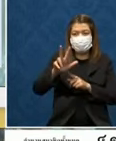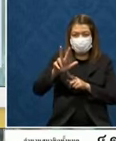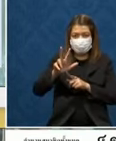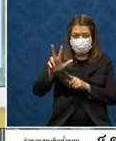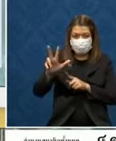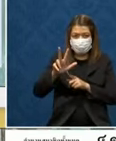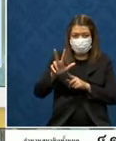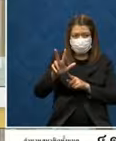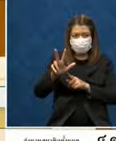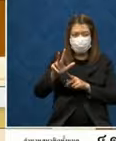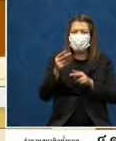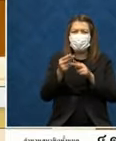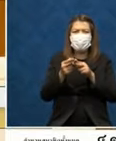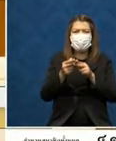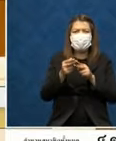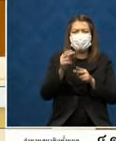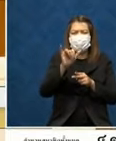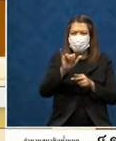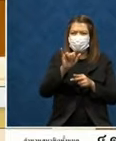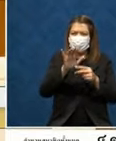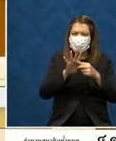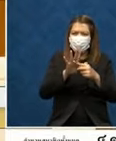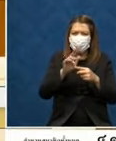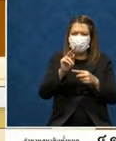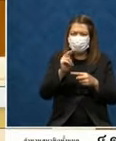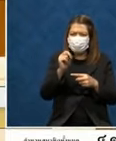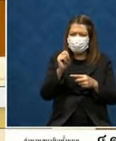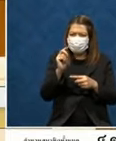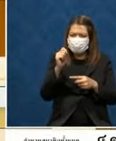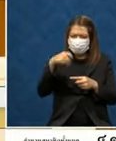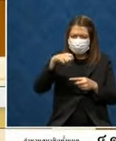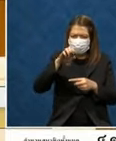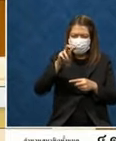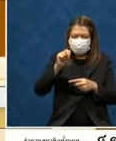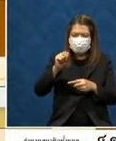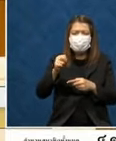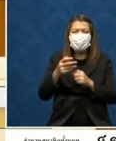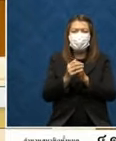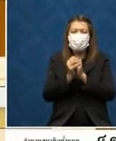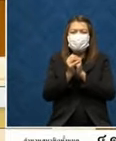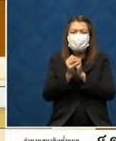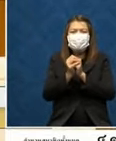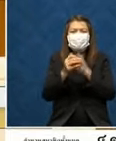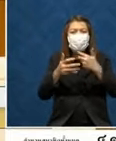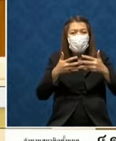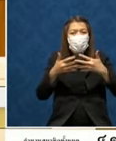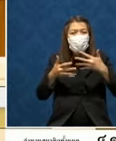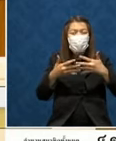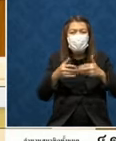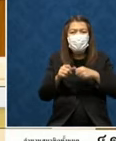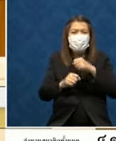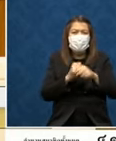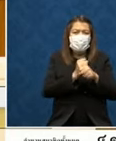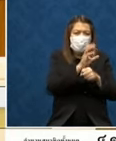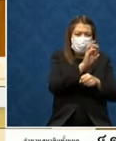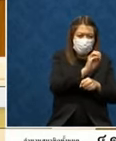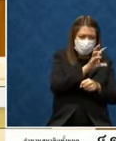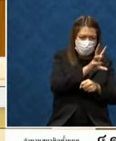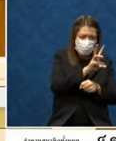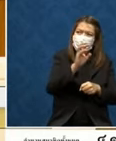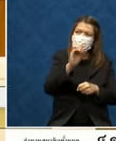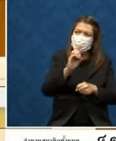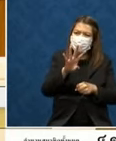หยูชินทรีตั้งสมาคมปลอมเพื่อช่วยทำวีซ่านำคนจีนสีเทาเข้าประเทศในห่วงปี 63-64จำนวน